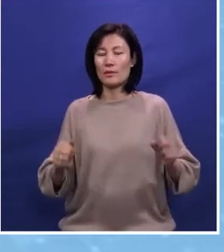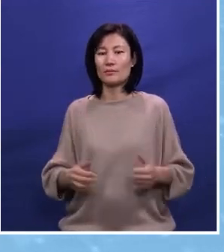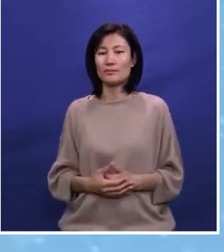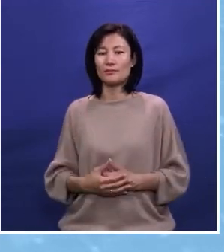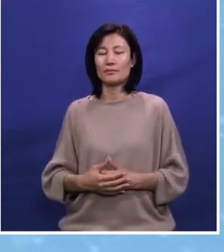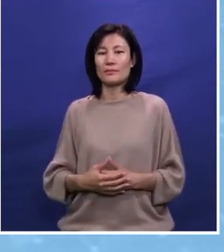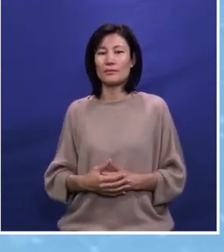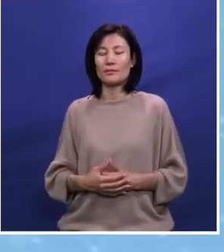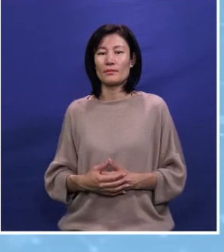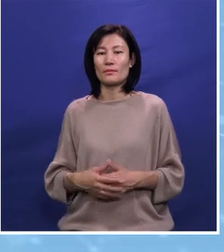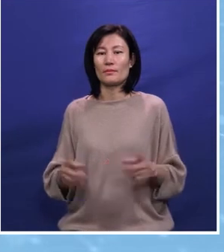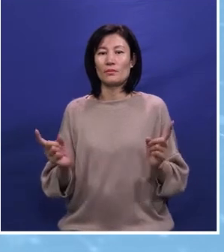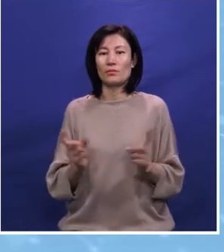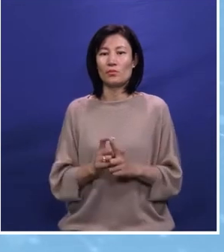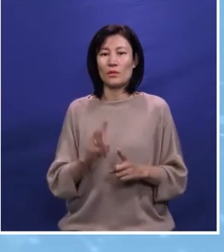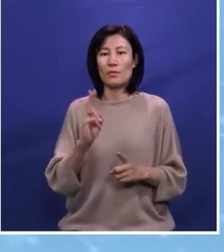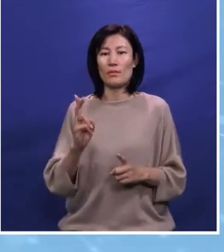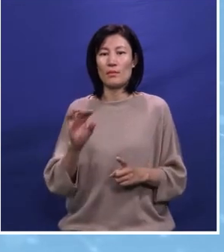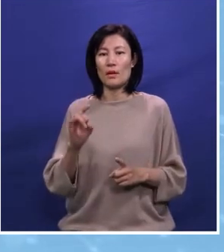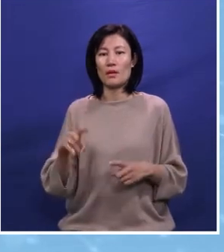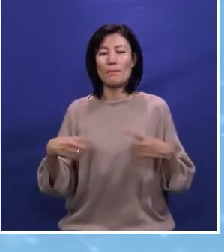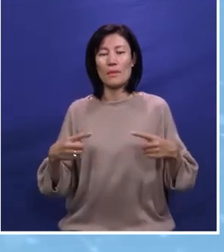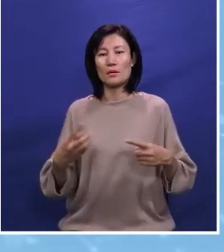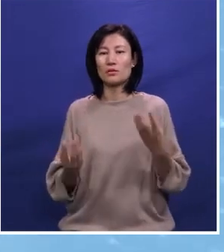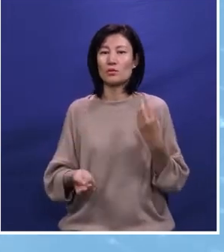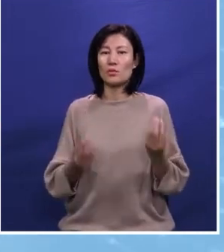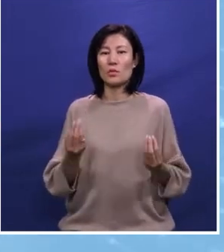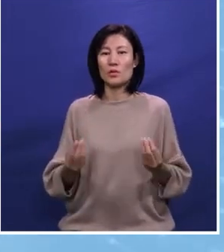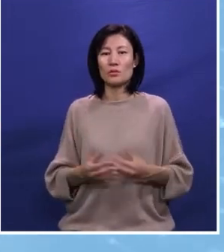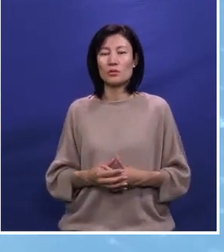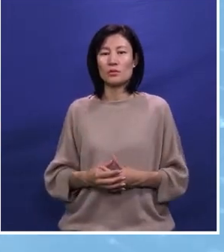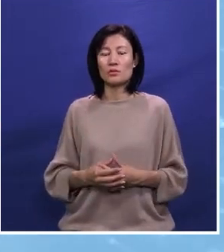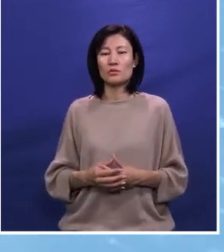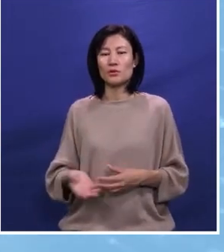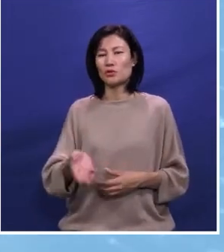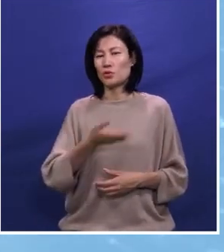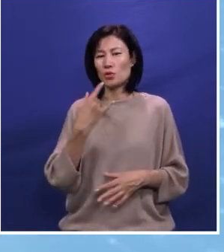деген хадистен қалған сөз бар. Басқа бір ойын бірден кейін бір саясат істеудің қажеті